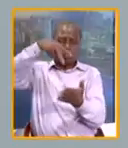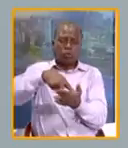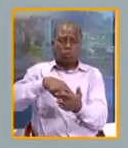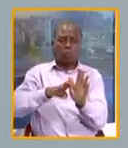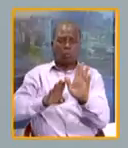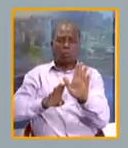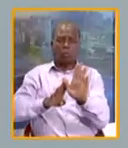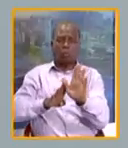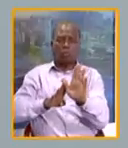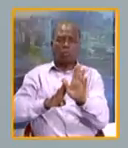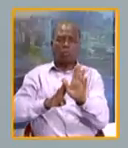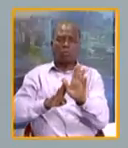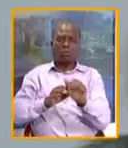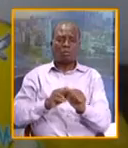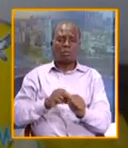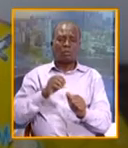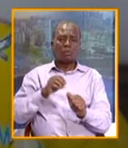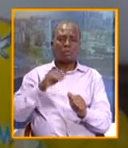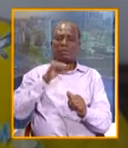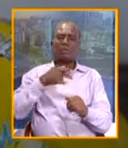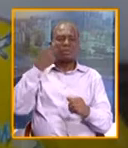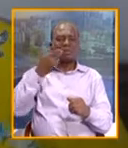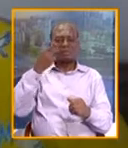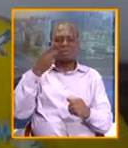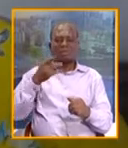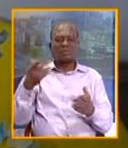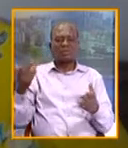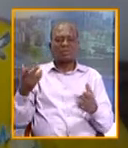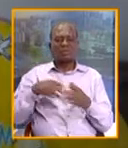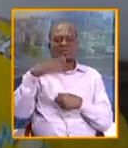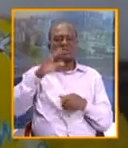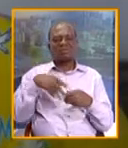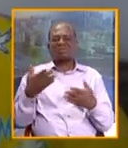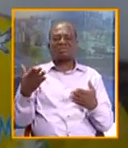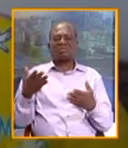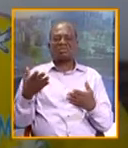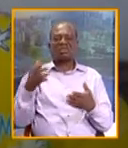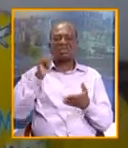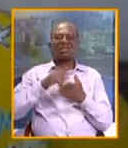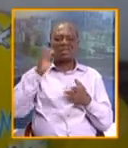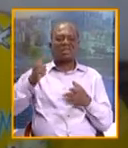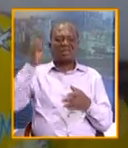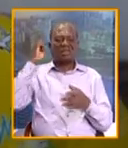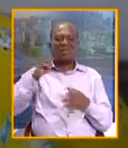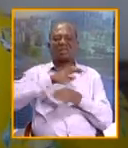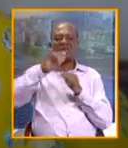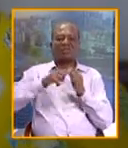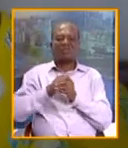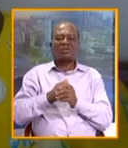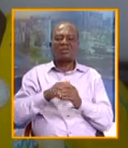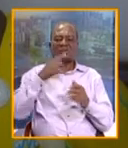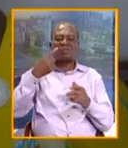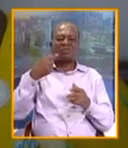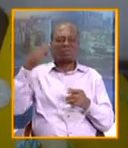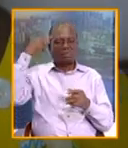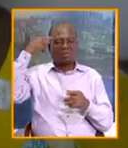pays d'hospitalité effectivement c'est pas des paroles sorties comme ça ça a été sous l'esprit c'est moi